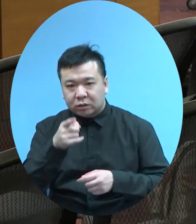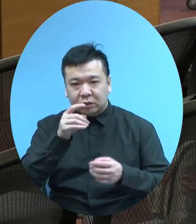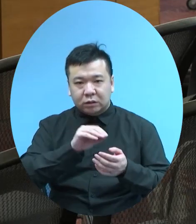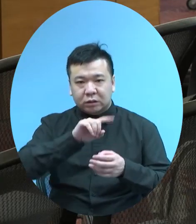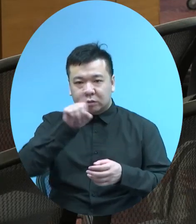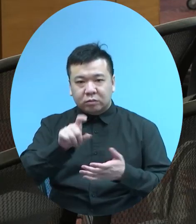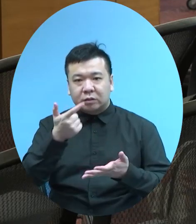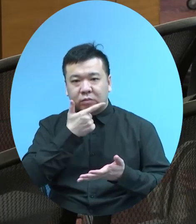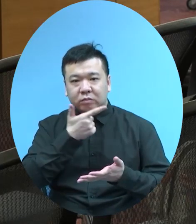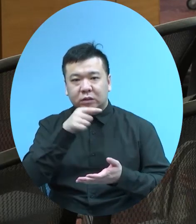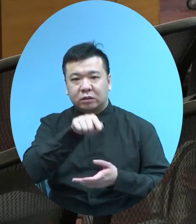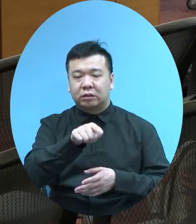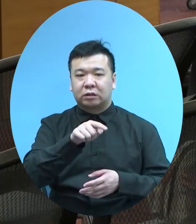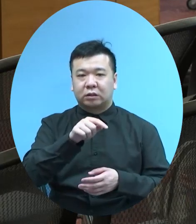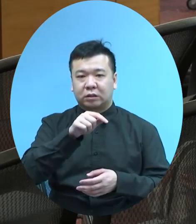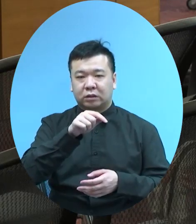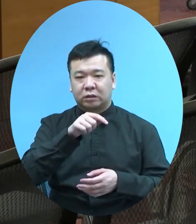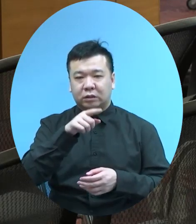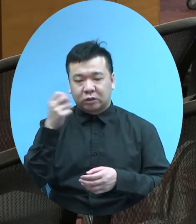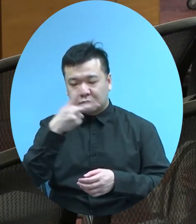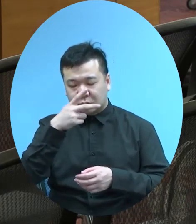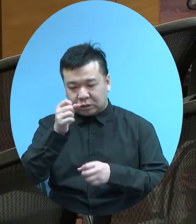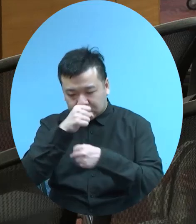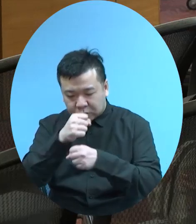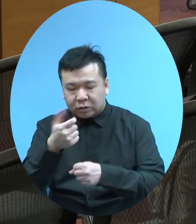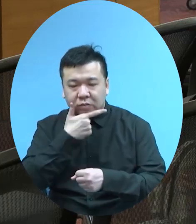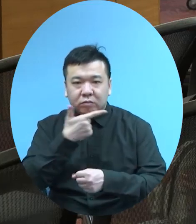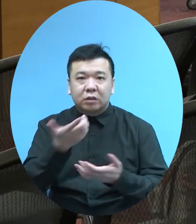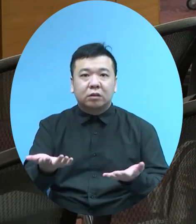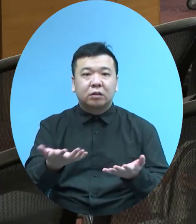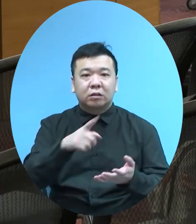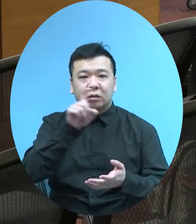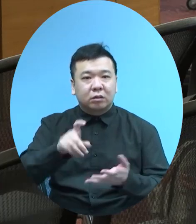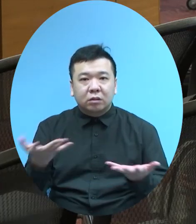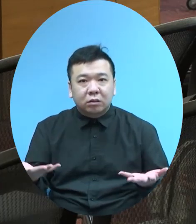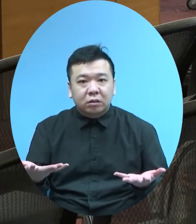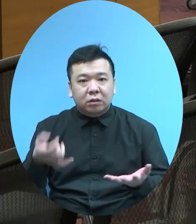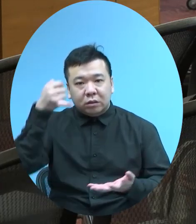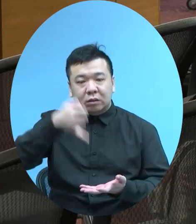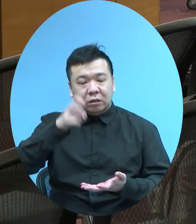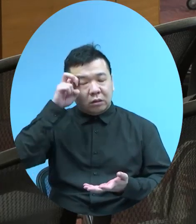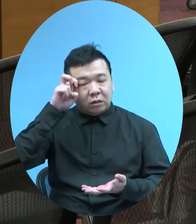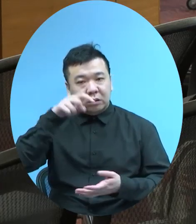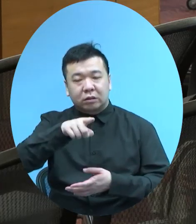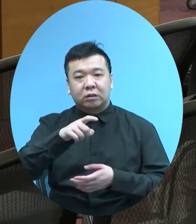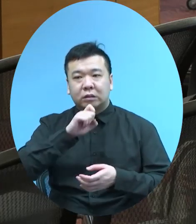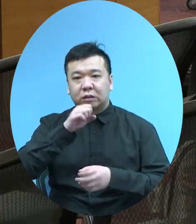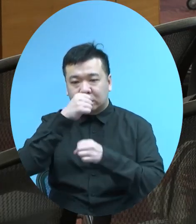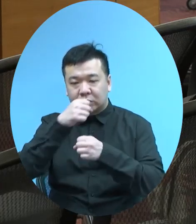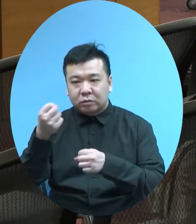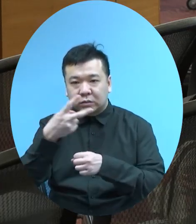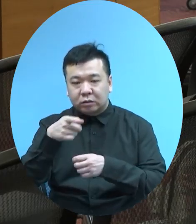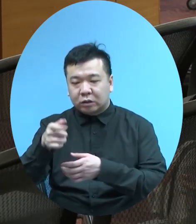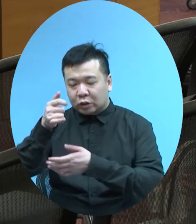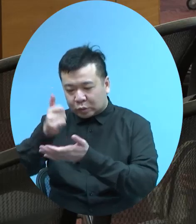想知道點解有啲咩原因令到唔可以做多一次檢查？嗰個原因係邊？第時候會唔會考慮即係俾佢啲